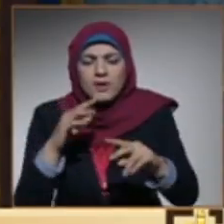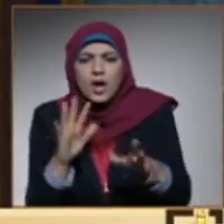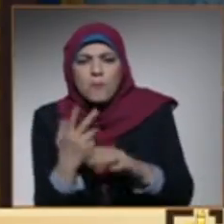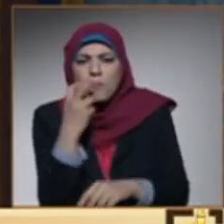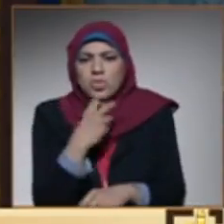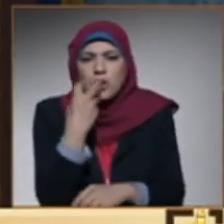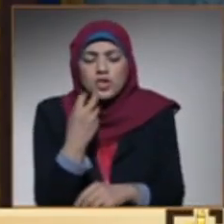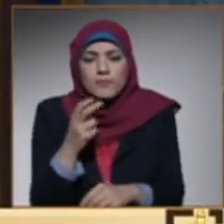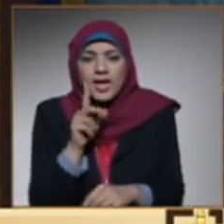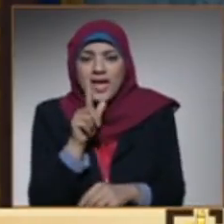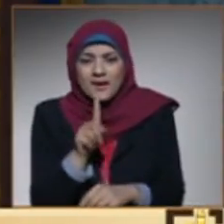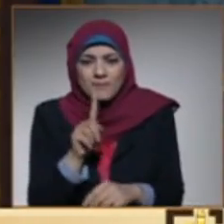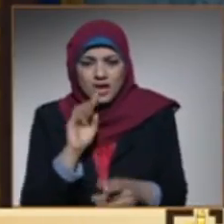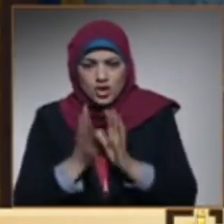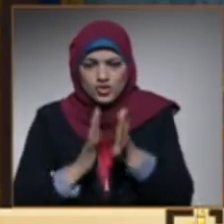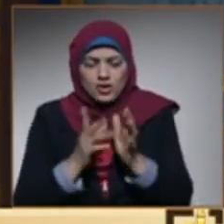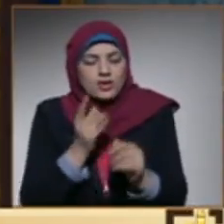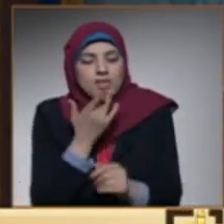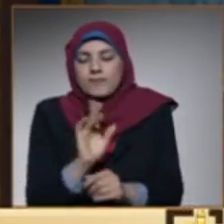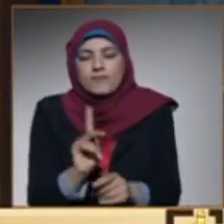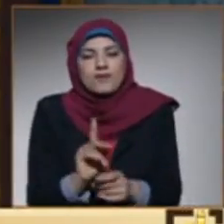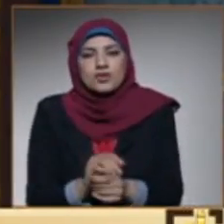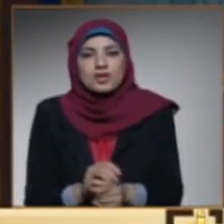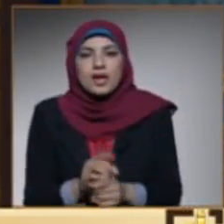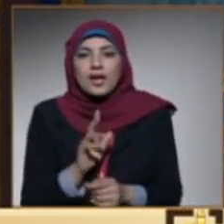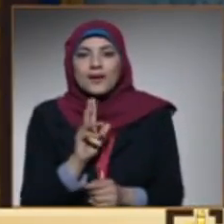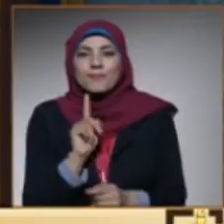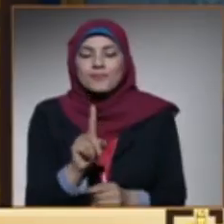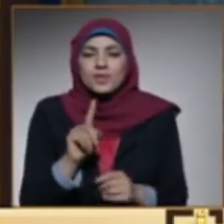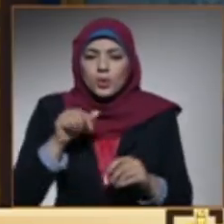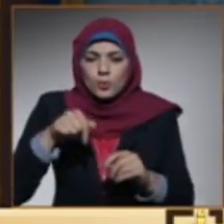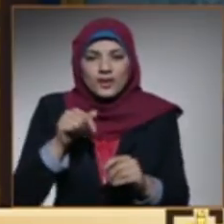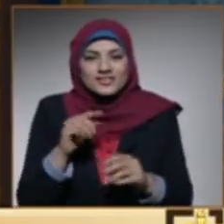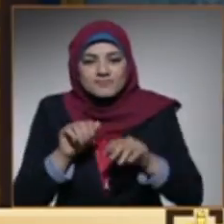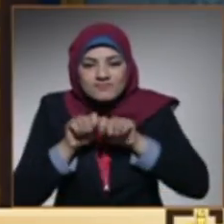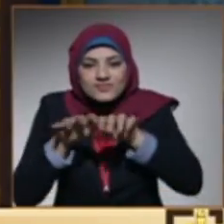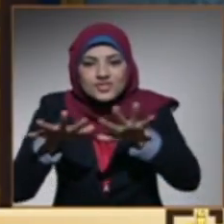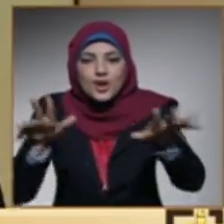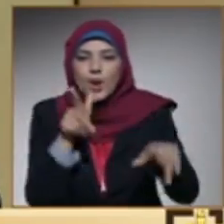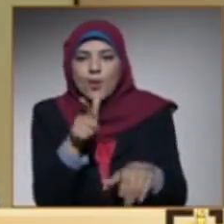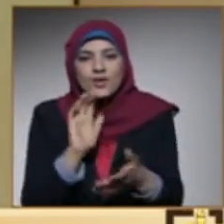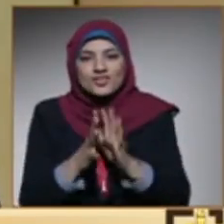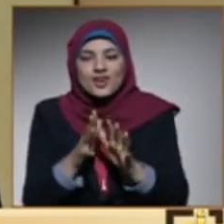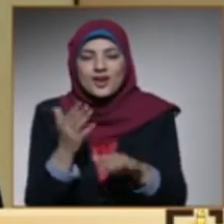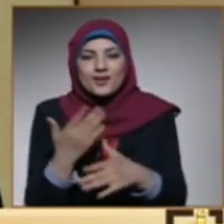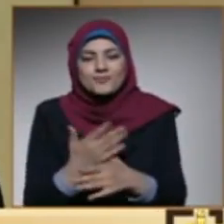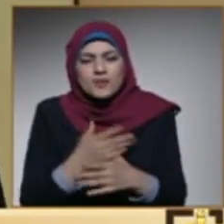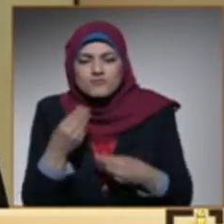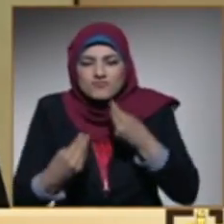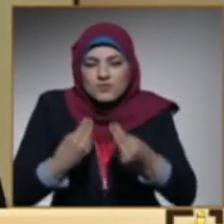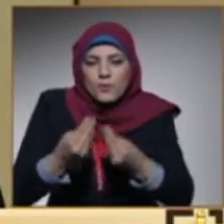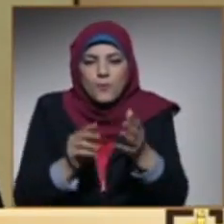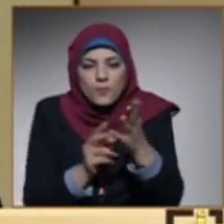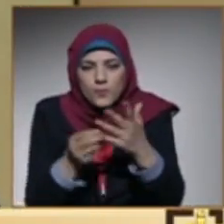لا، هي كلغة مهمشة جدا في المجتمع، يعني يمكن دلوقتي اللي بدأت تنتشر شوية لغة الإشارة. طيب أنا هرجع لحضرتك من